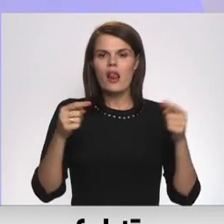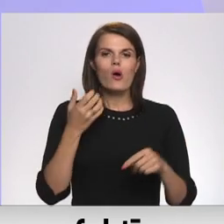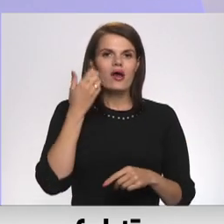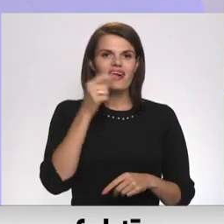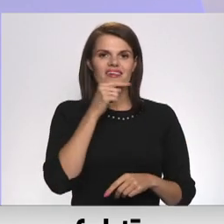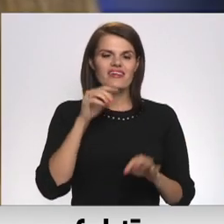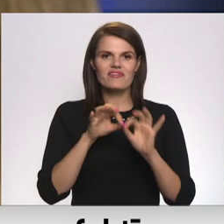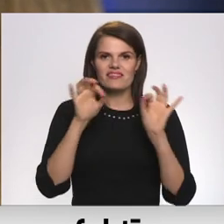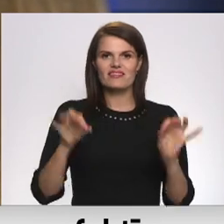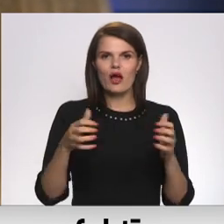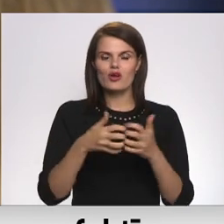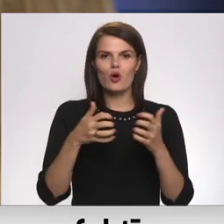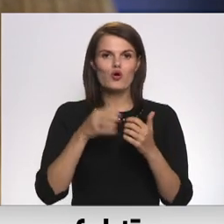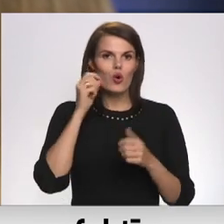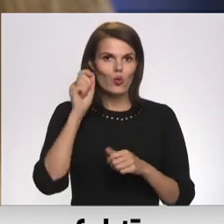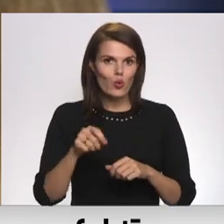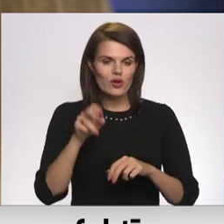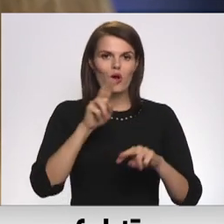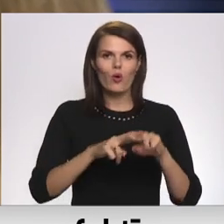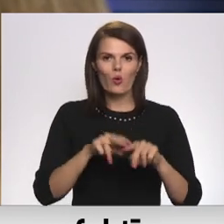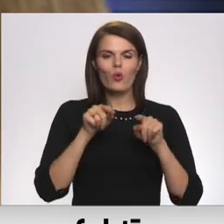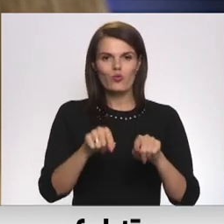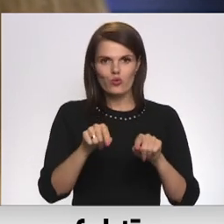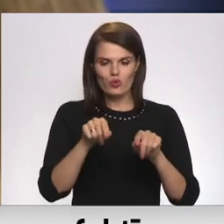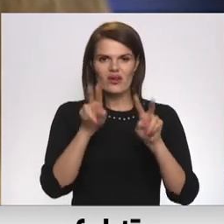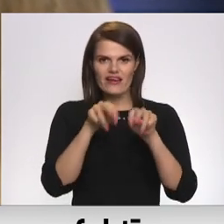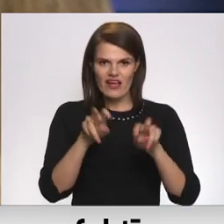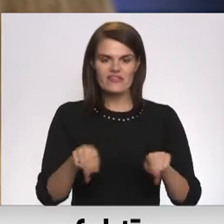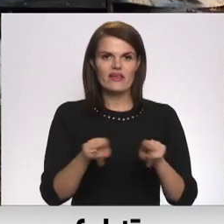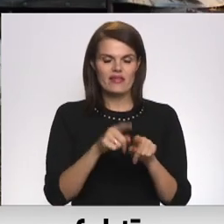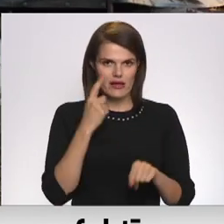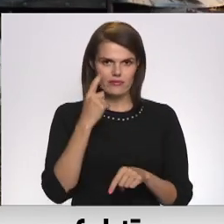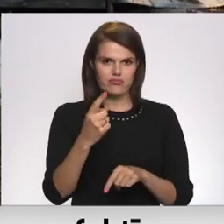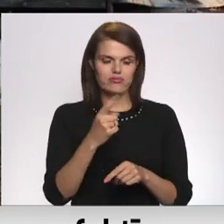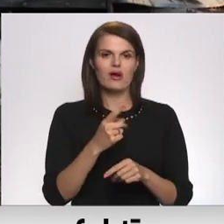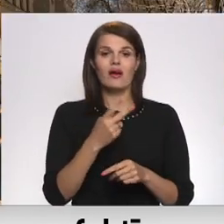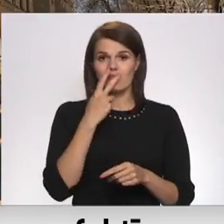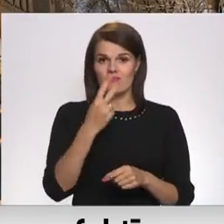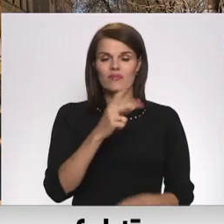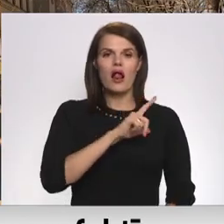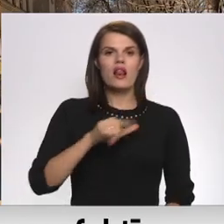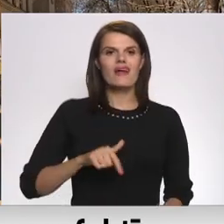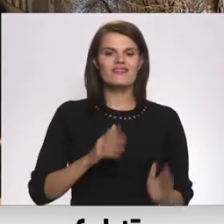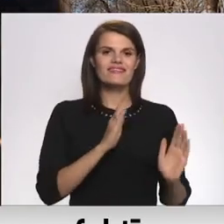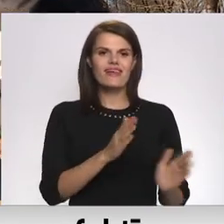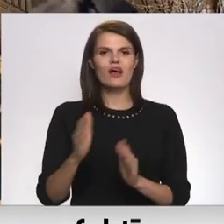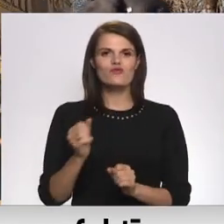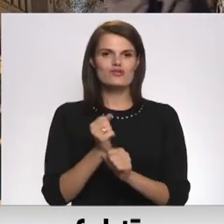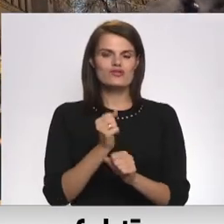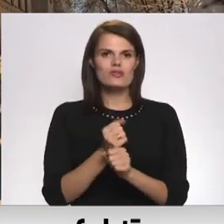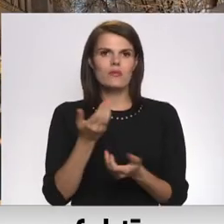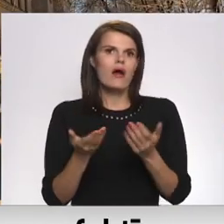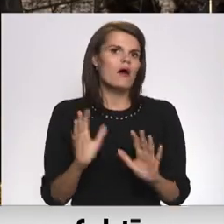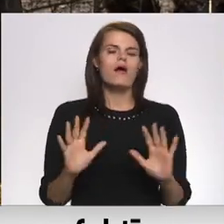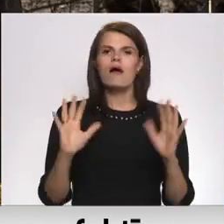karu Ukrainā, un arī šim aspektam revidenti paguva pievērsties. Secināts, ka Latvijā sagatavošanās darbi